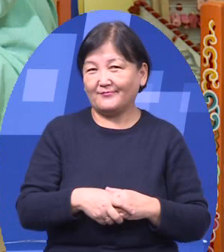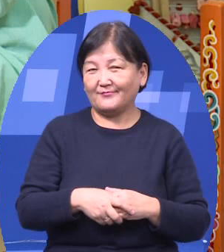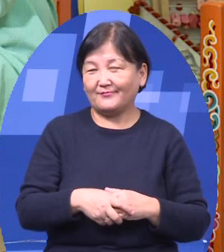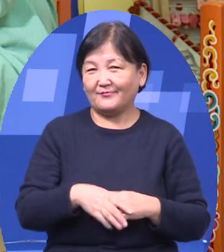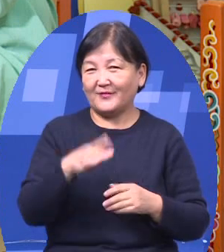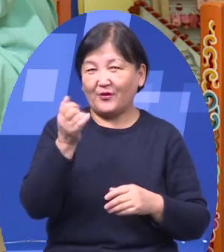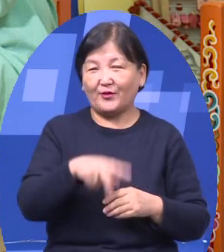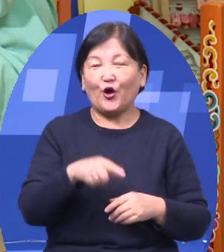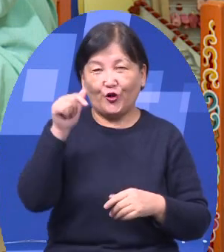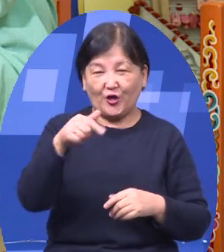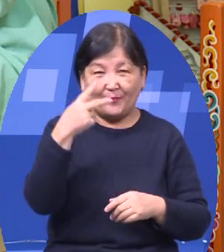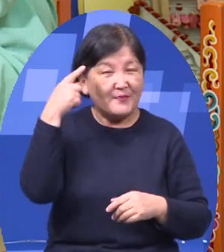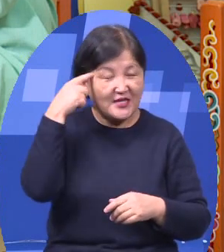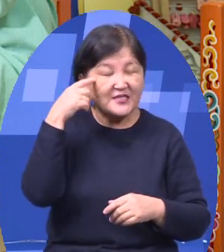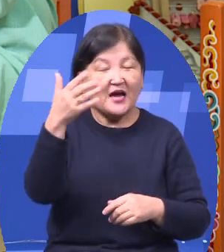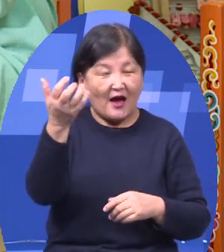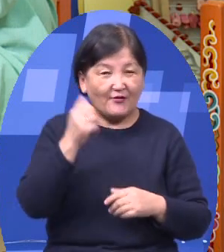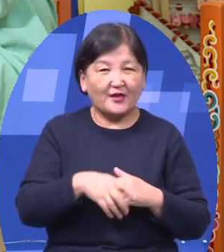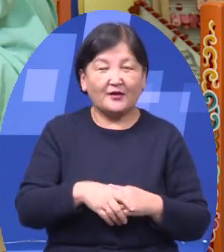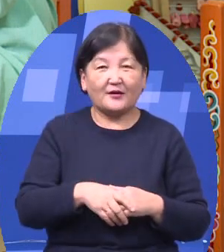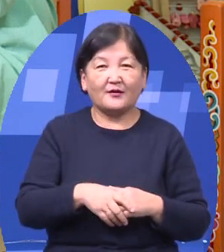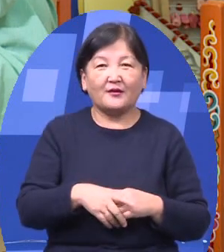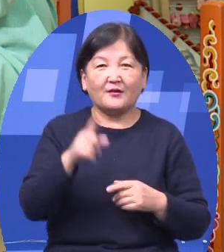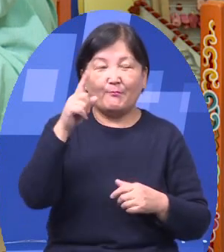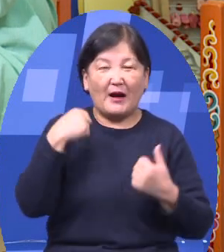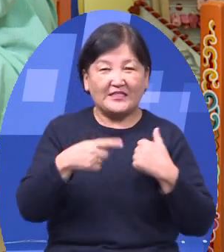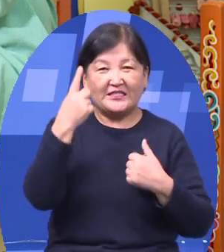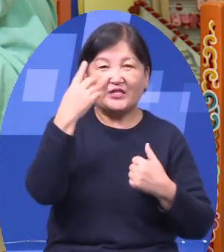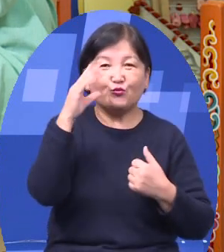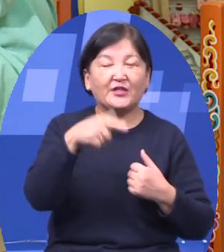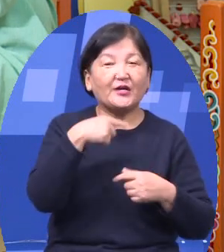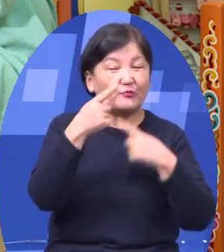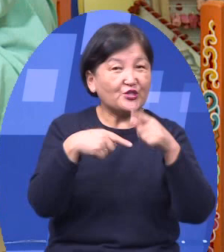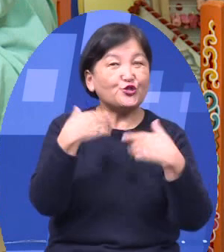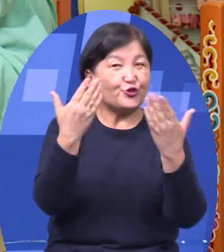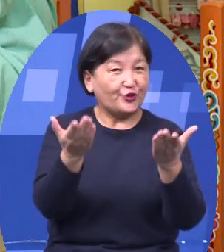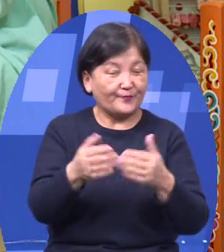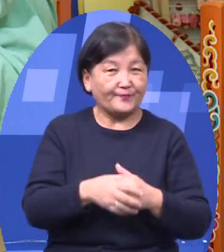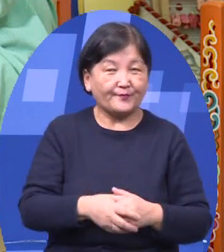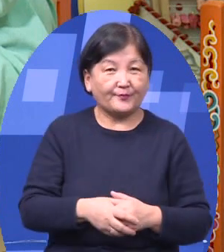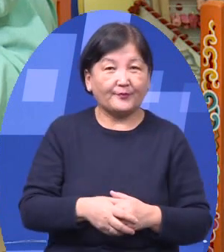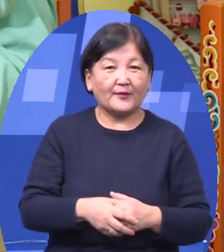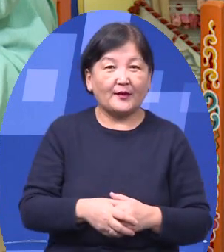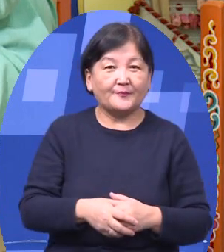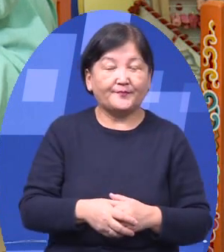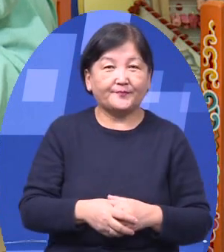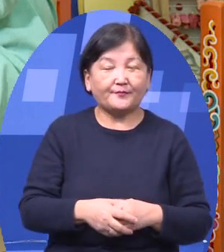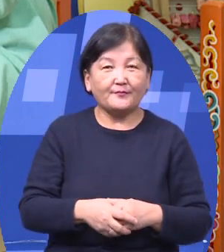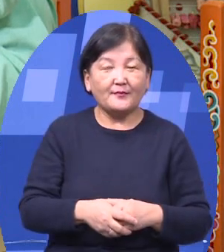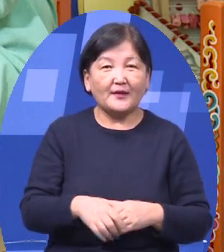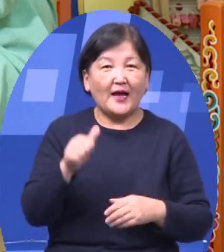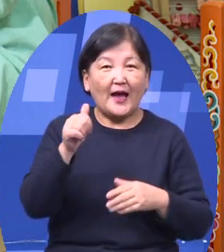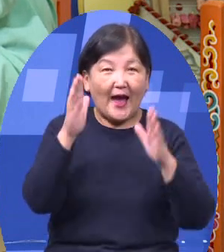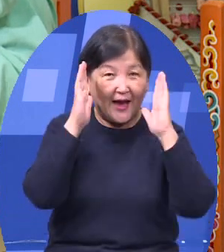Тэгвэл одоо бүгдээрээ мэдэж авцгаая. Багш нь нэг шүлэг уншиж өгье. Та нар шүлгийг анхааралтай